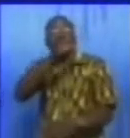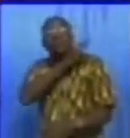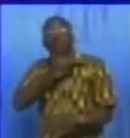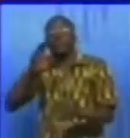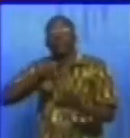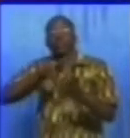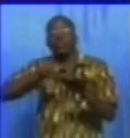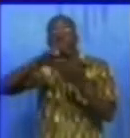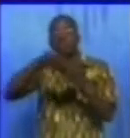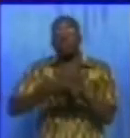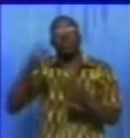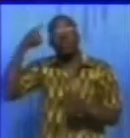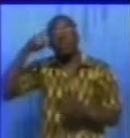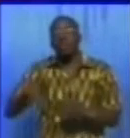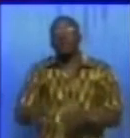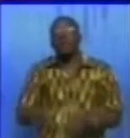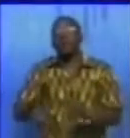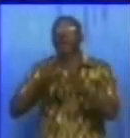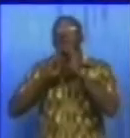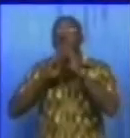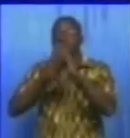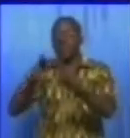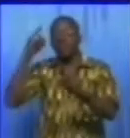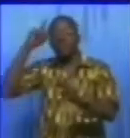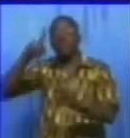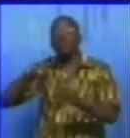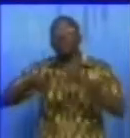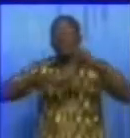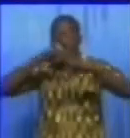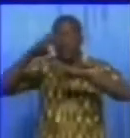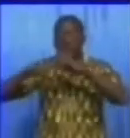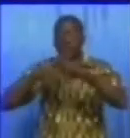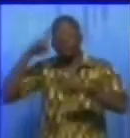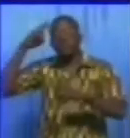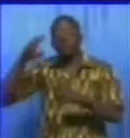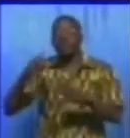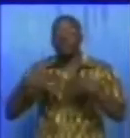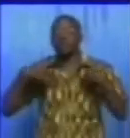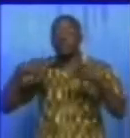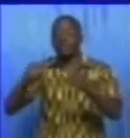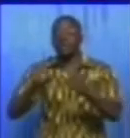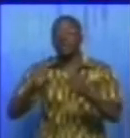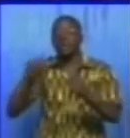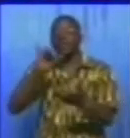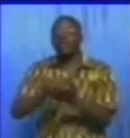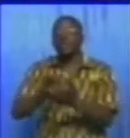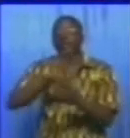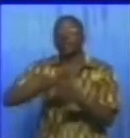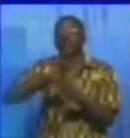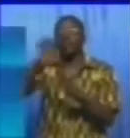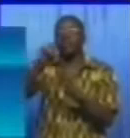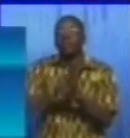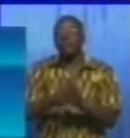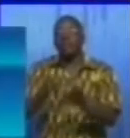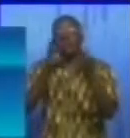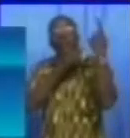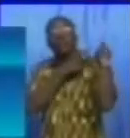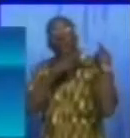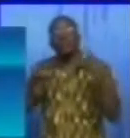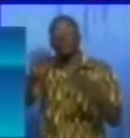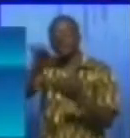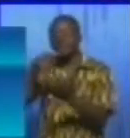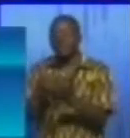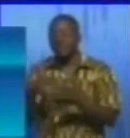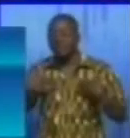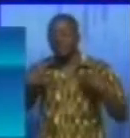mieux répondre aux exigences des sciences de la santé. Cette formation, effectivement, qui porte sur la gestion des centres de santé,